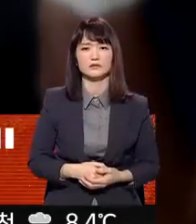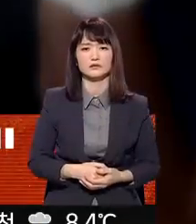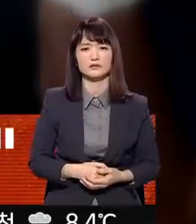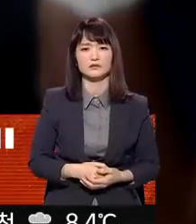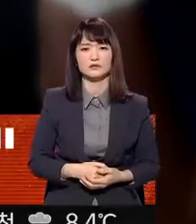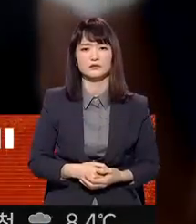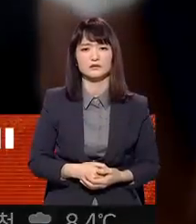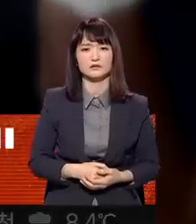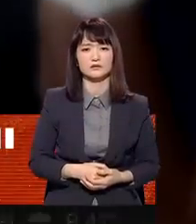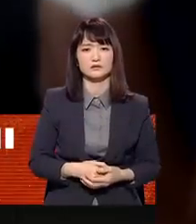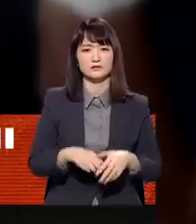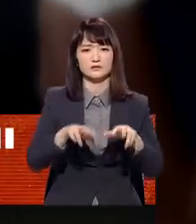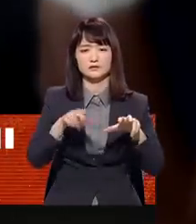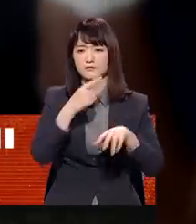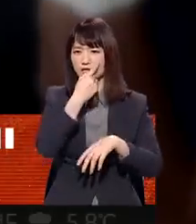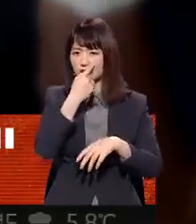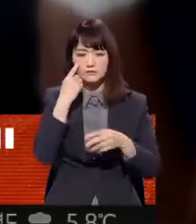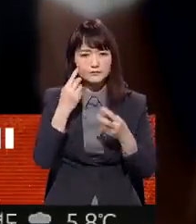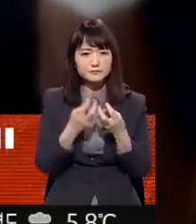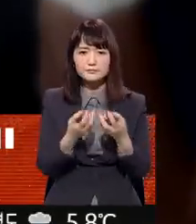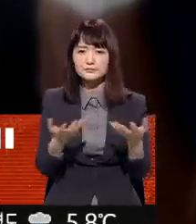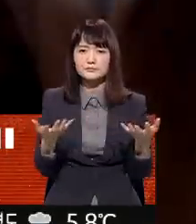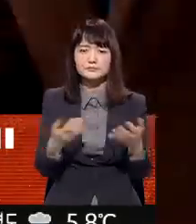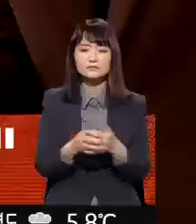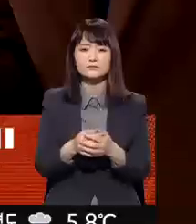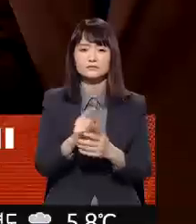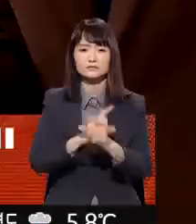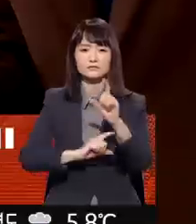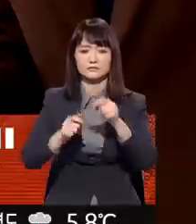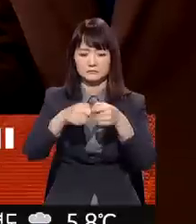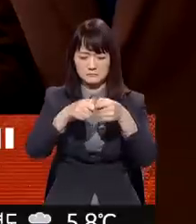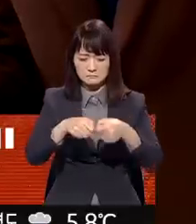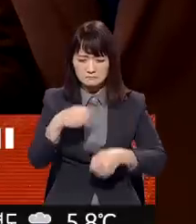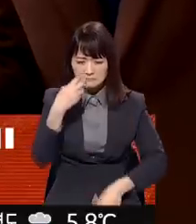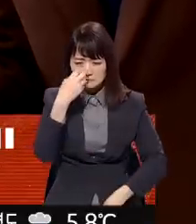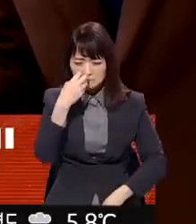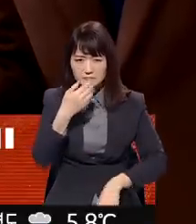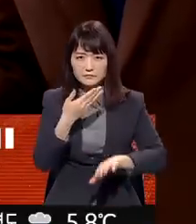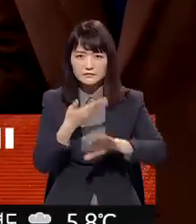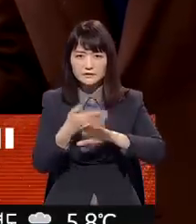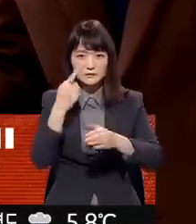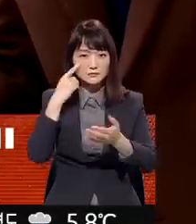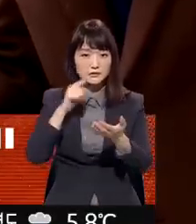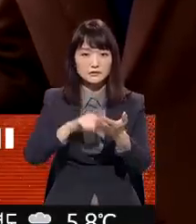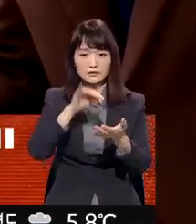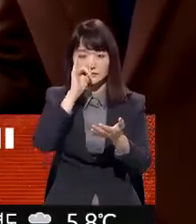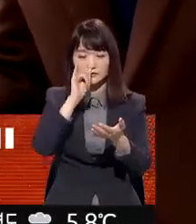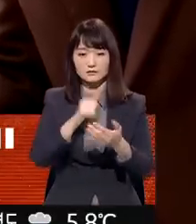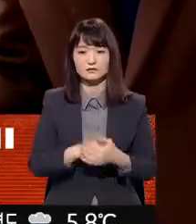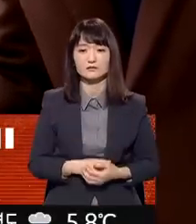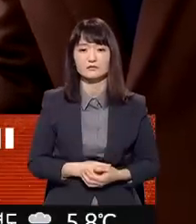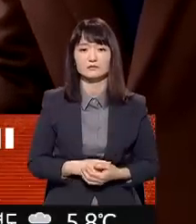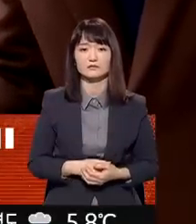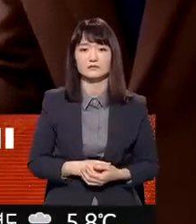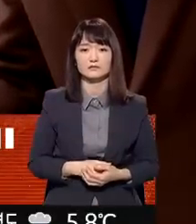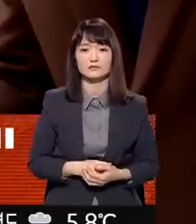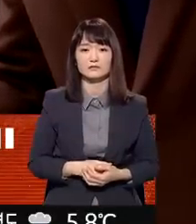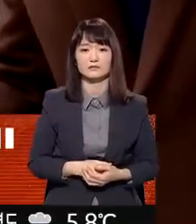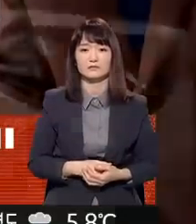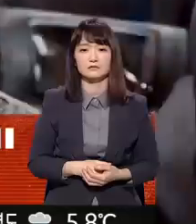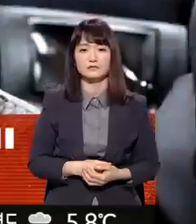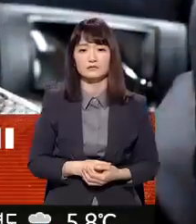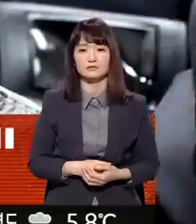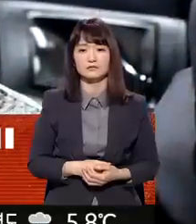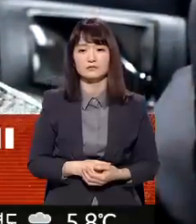부분은 이제 아직 확인할 수 없는데 다만 좀 더 정밀한 감식을 해보면 다른 것들이 나올 수가 있고요. 그거 말고도 어떤